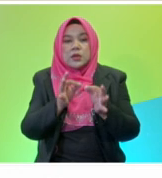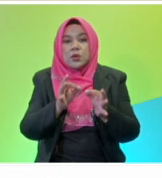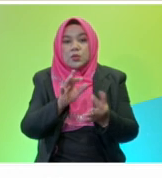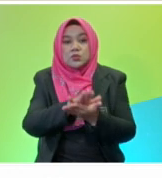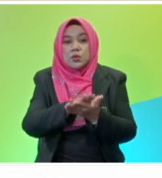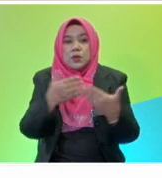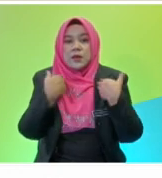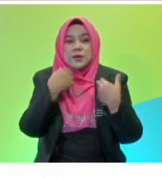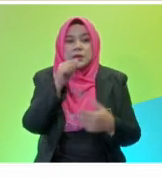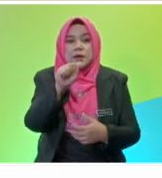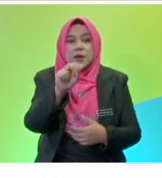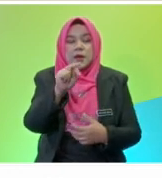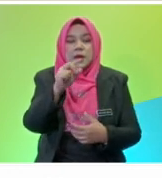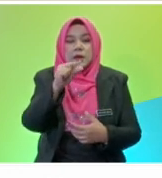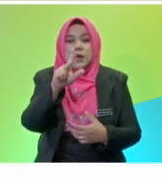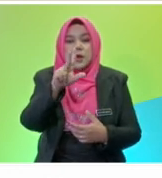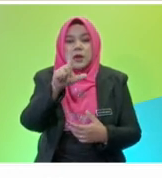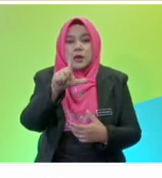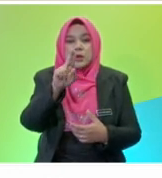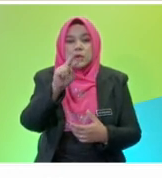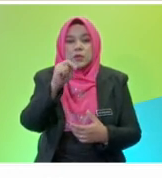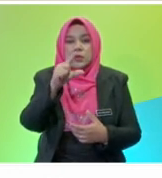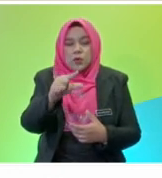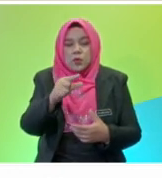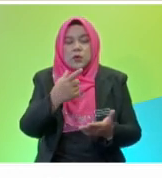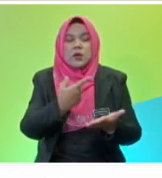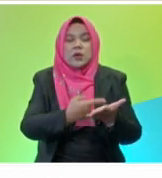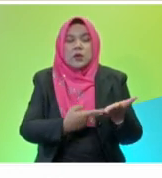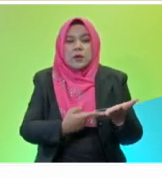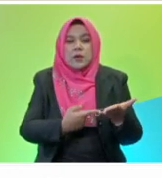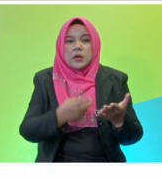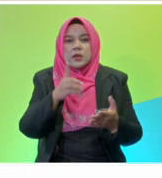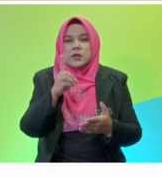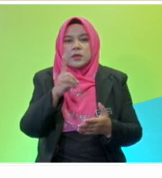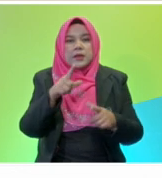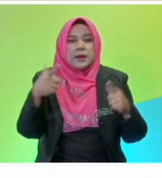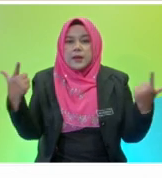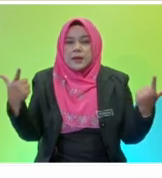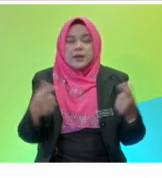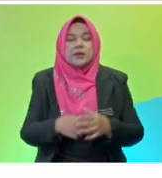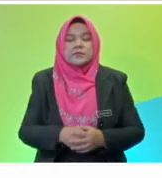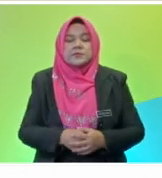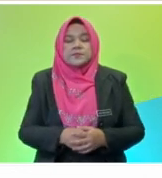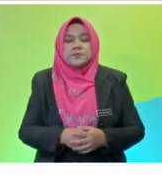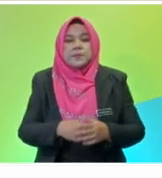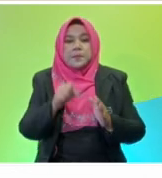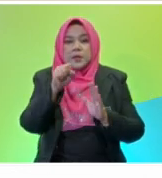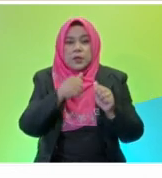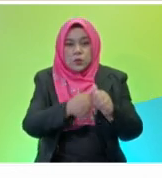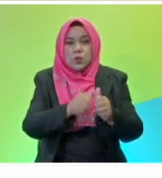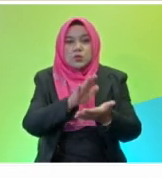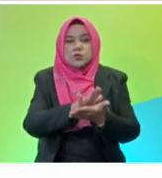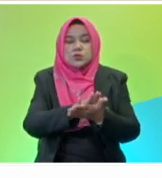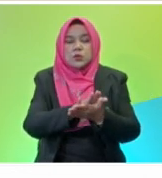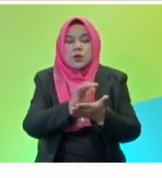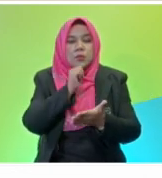angklung Oke Cak Lempong dan sebagainya lah oke Ada bergantung